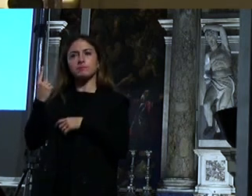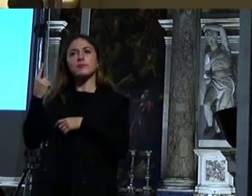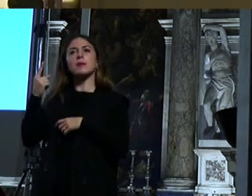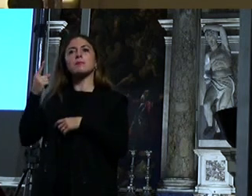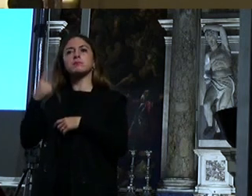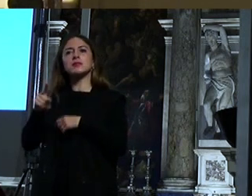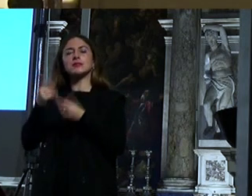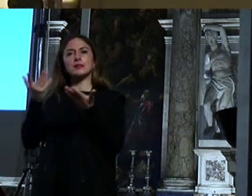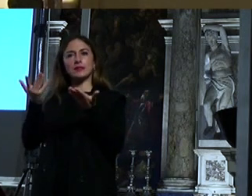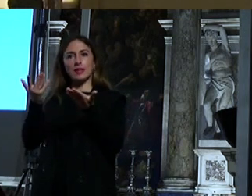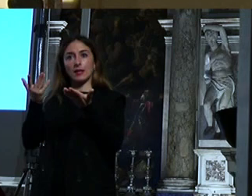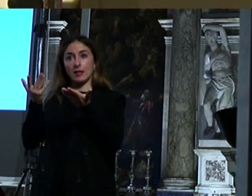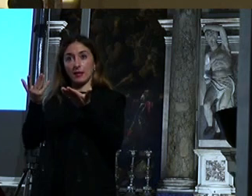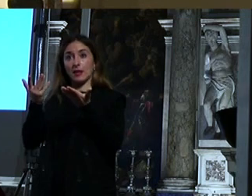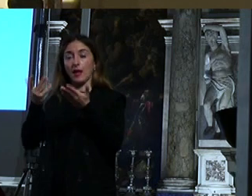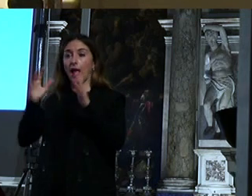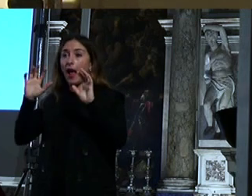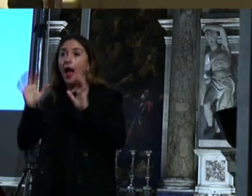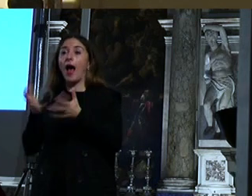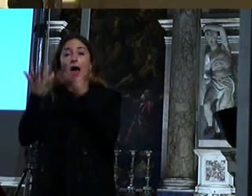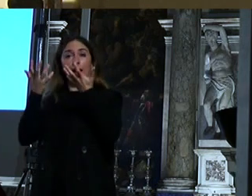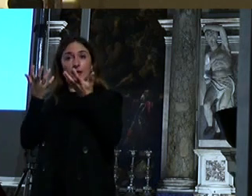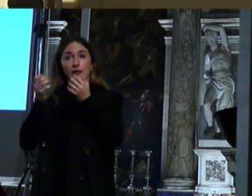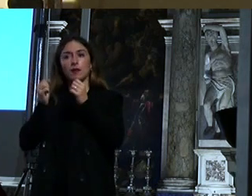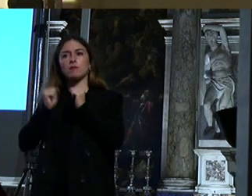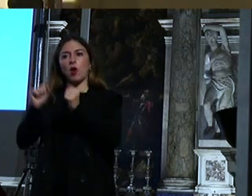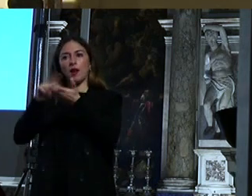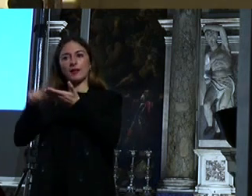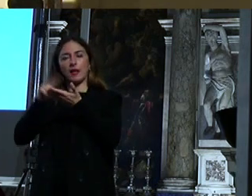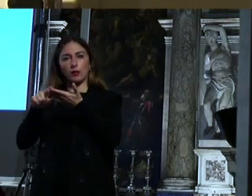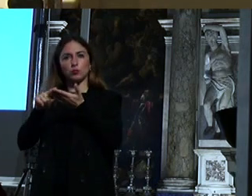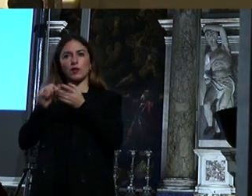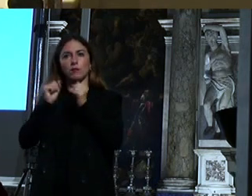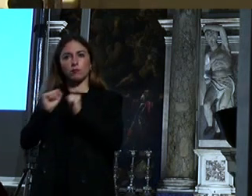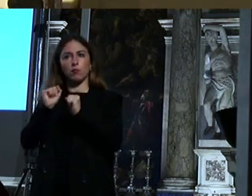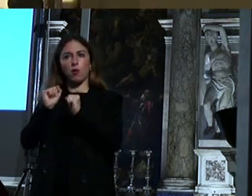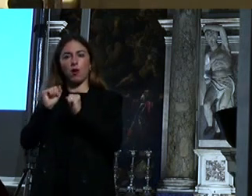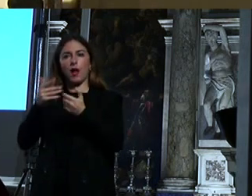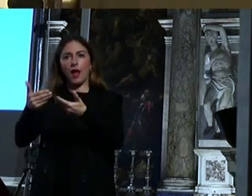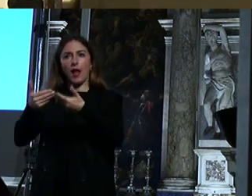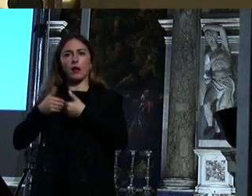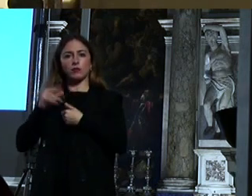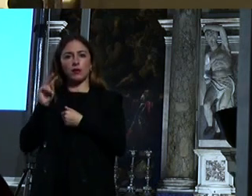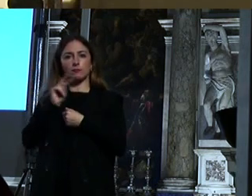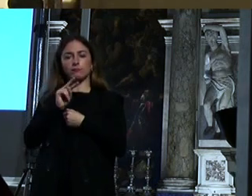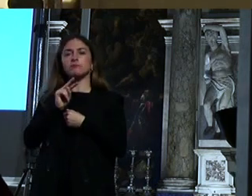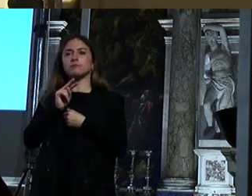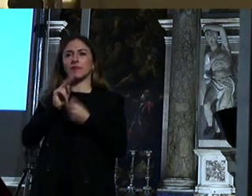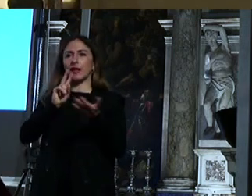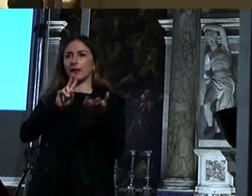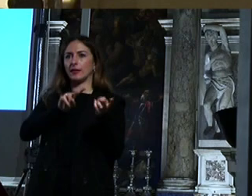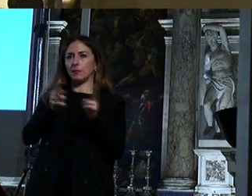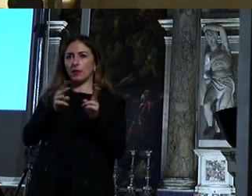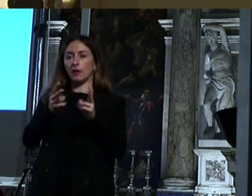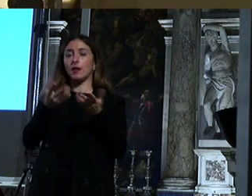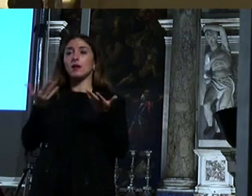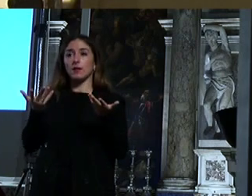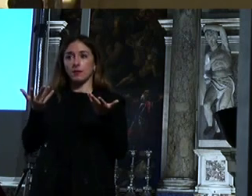di interpretazione che l'arte, la letteratura ci danno, sono la materializzazione di quello che l'università